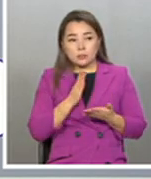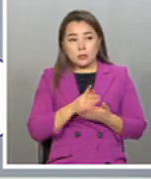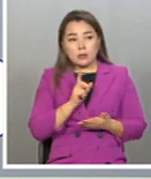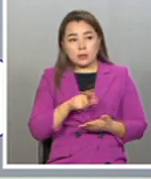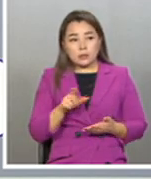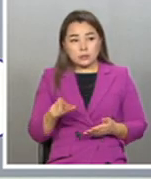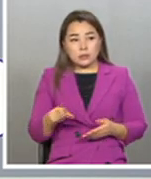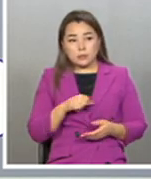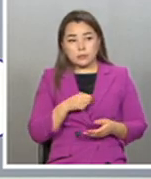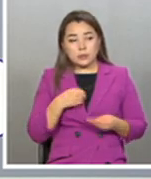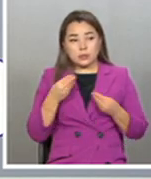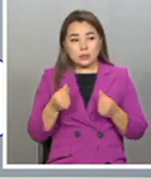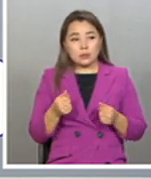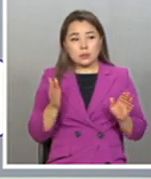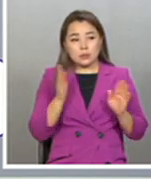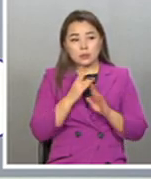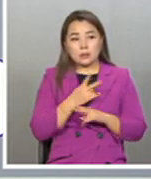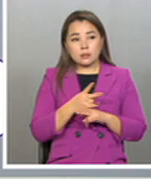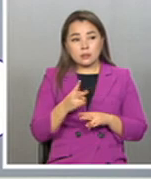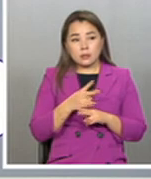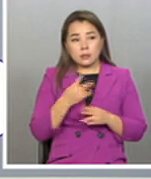әрекетінің атмосфераға тигізетін кері әсері.